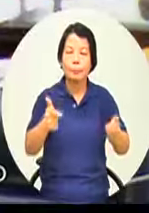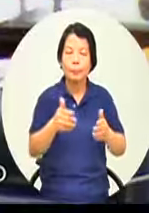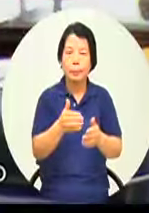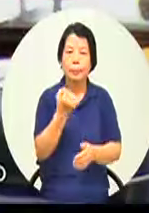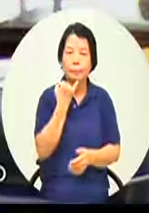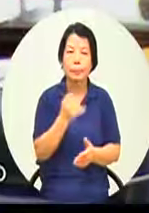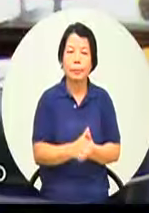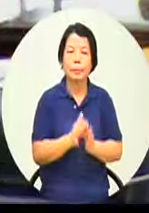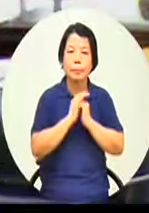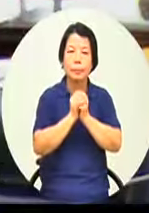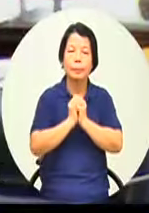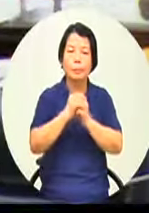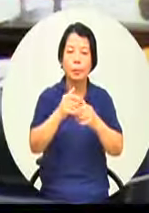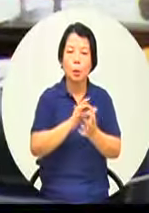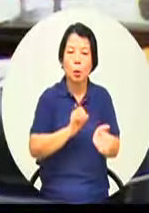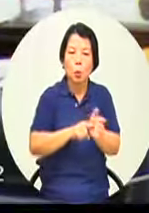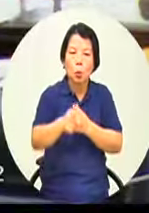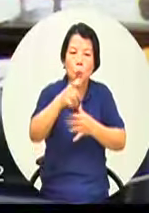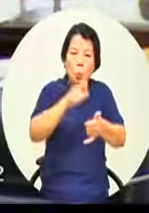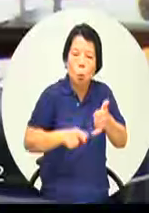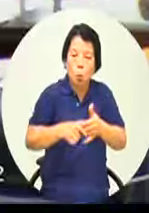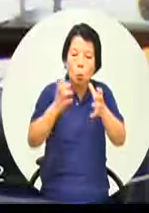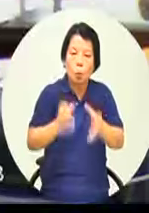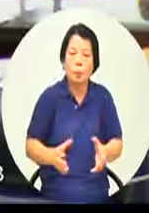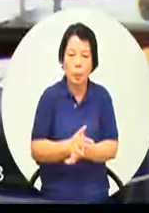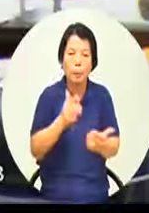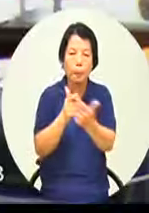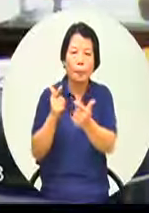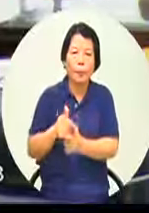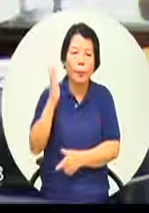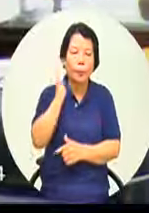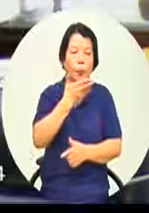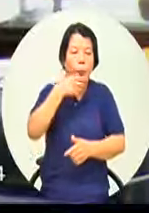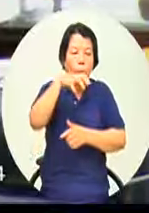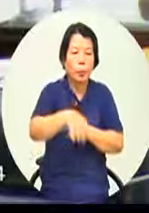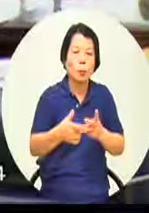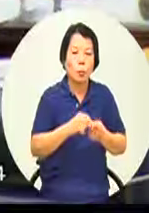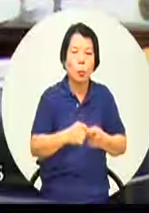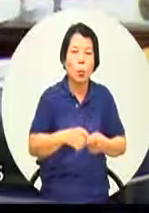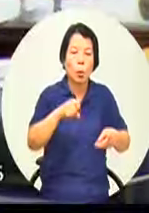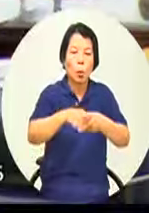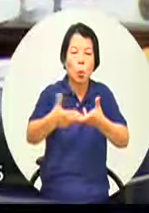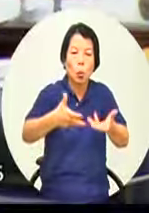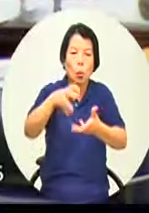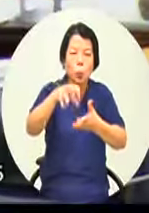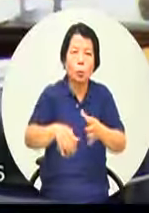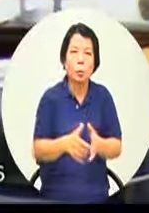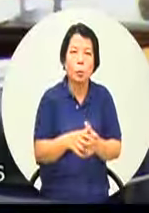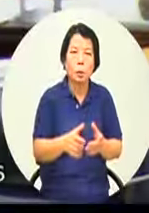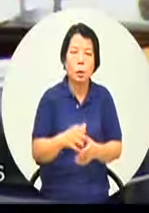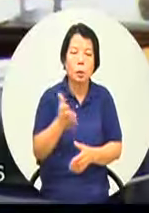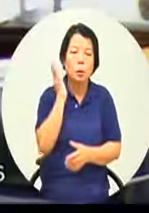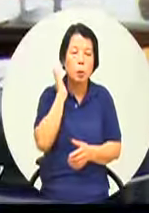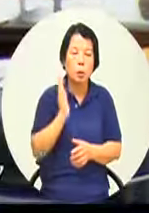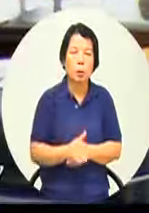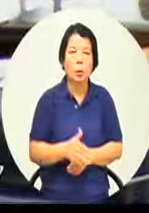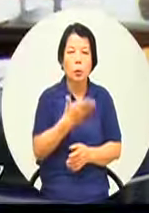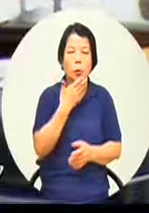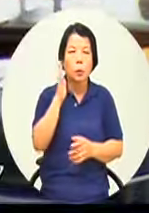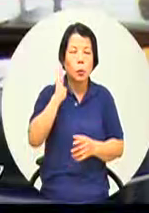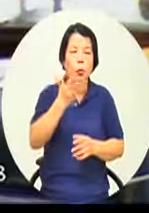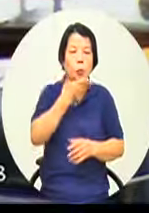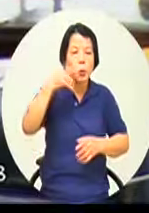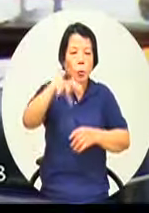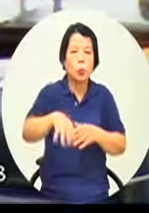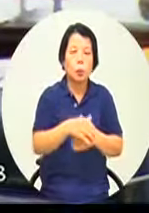以拜托你们用个专案的方式配合水利局也好，或公务局啊？因为水利局现在在高雄市一直陆陆续续已